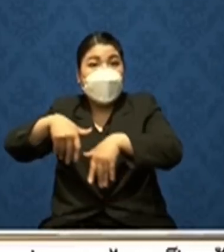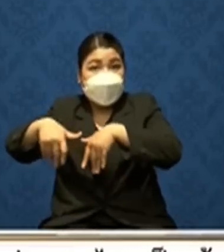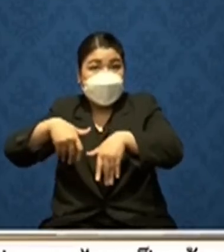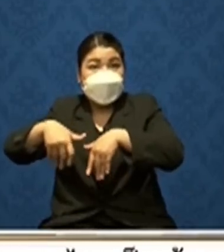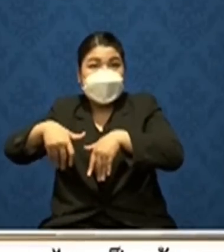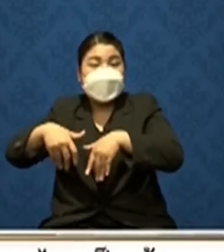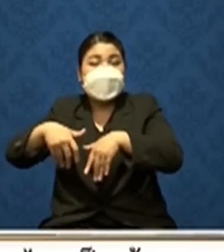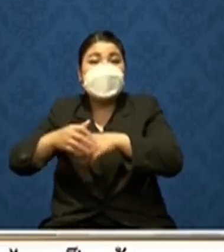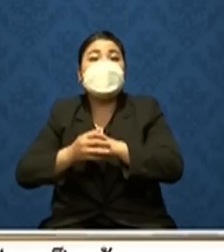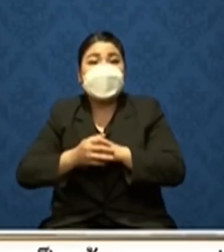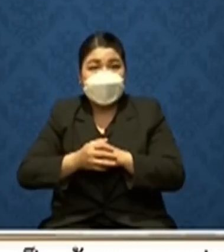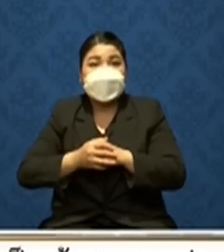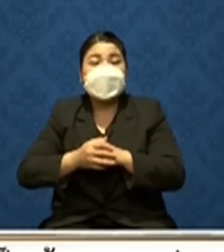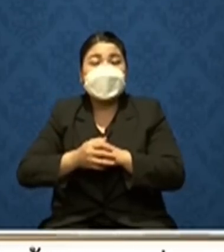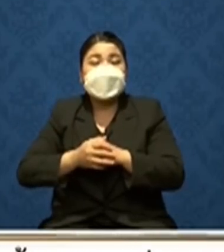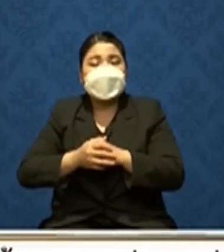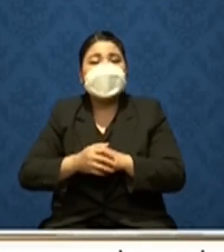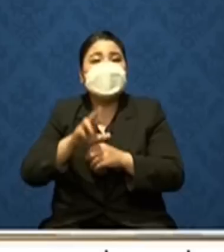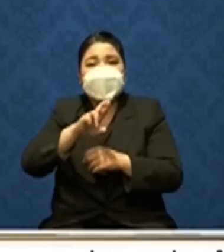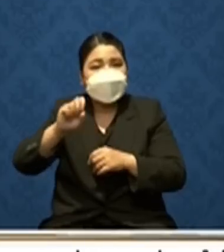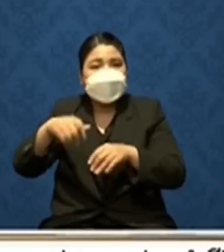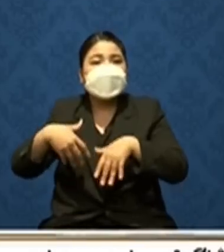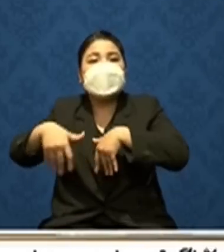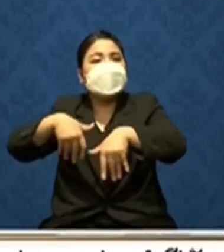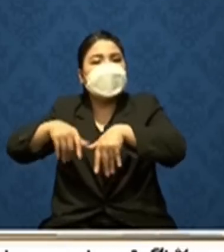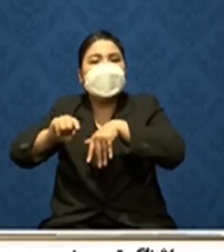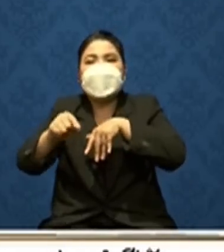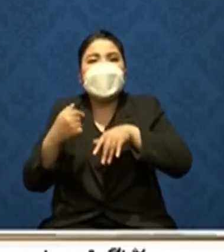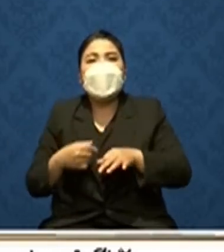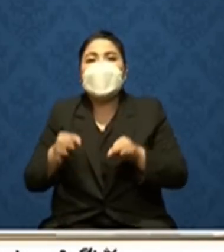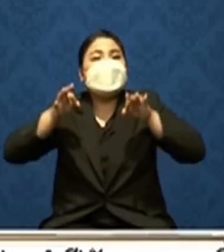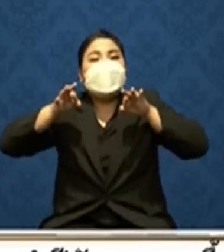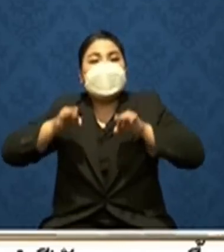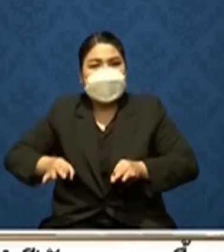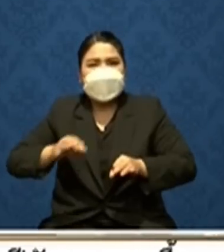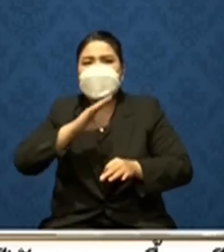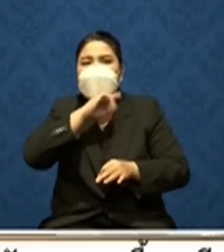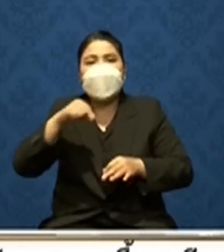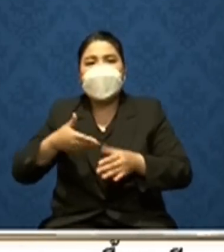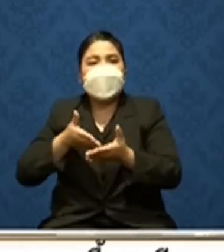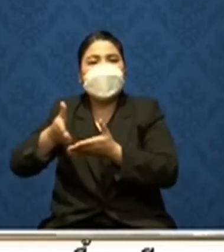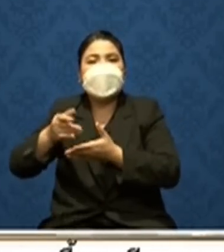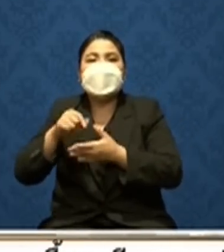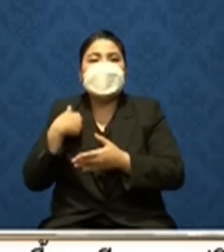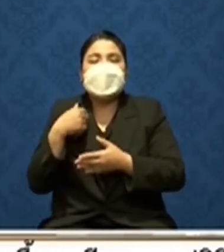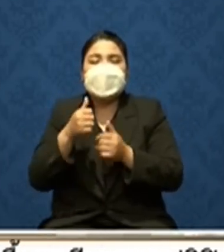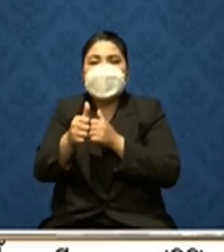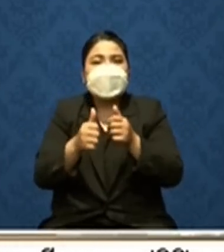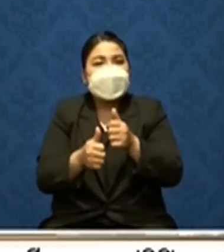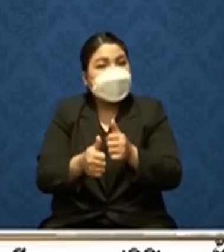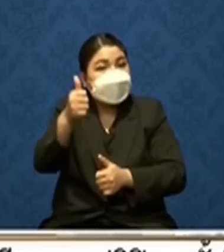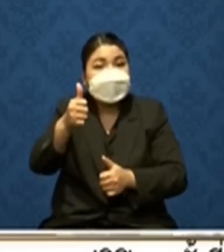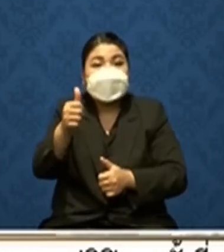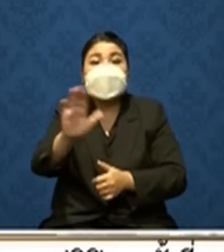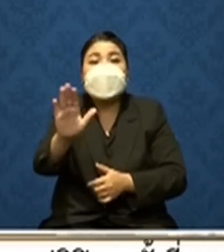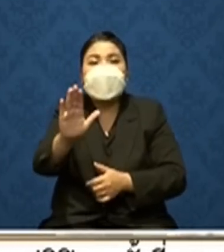จะใช้สภาอย่างนี้ถึงเวลาแล้วที่พี่น้องประชาชนจะสินแม้ไม่ชนะในสภาก็ท่านมานานครับแต่ผม